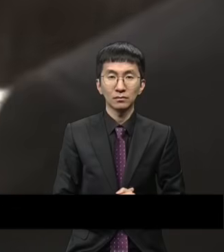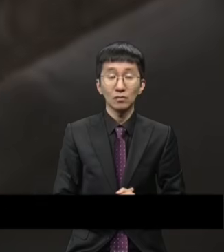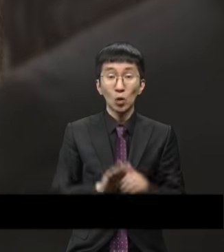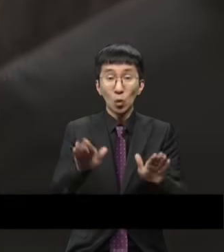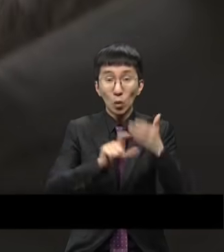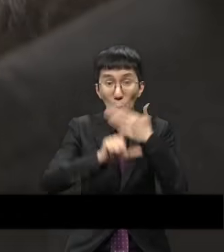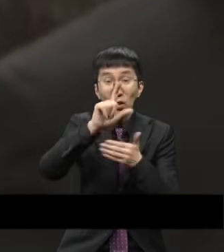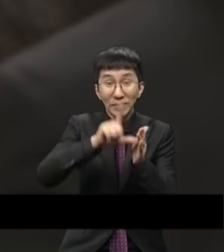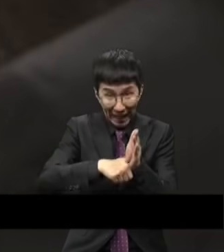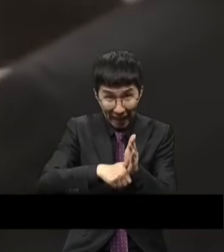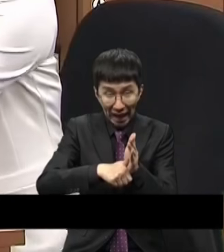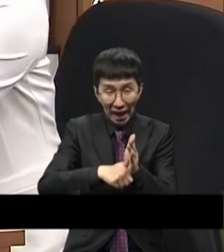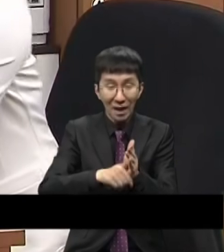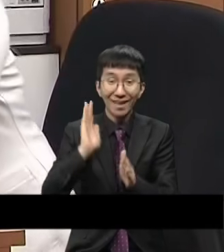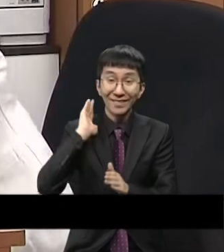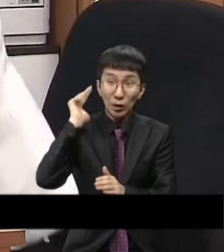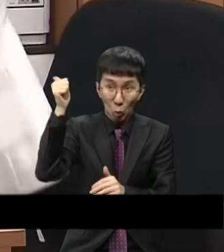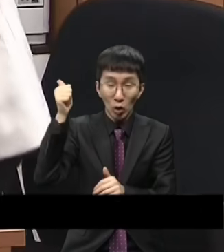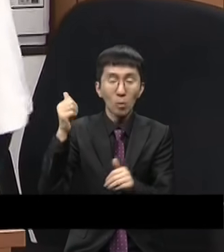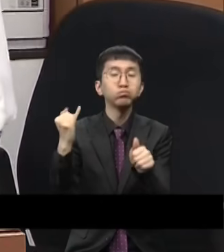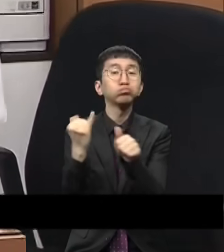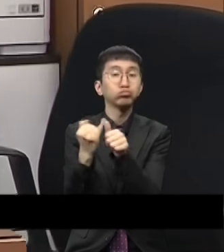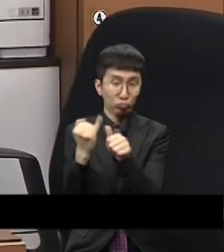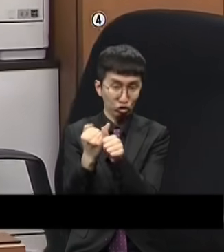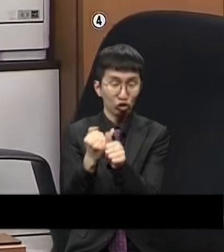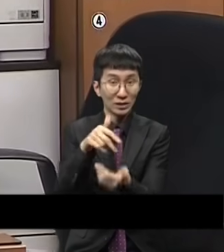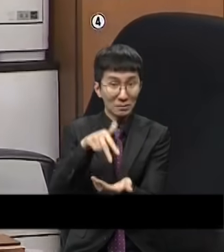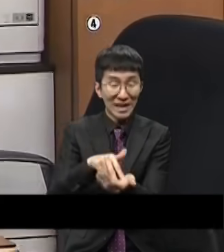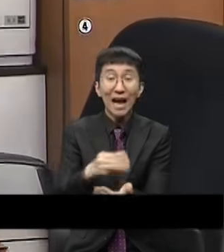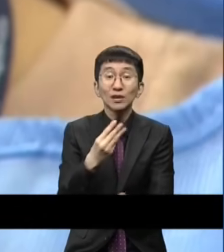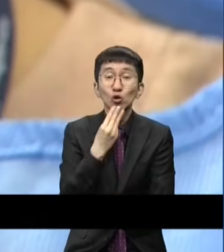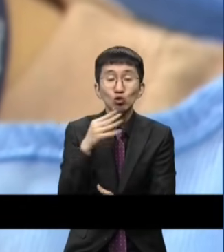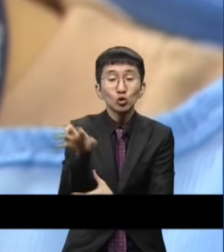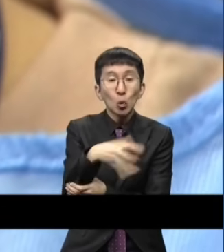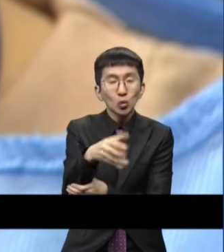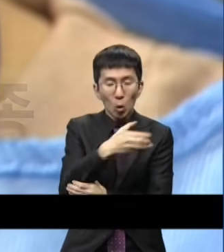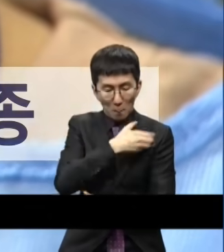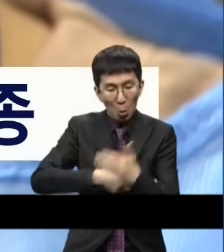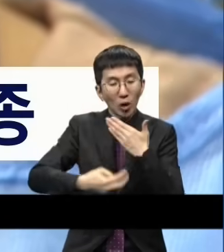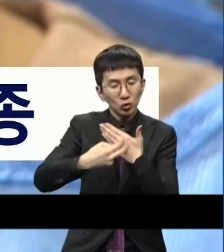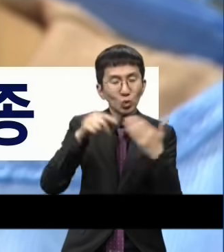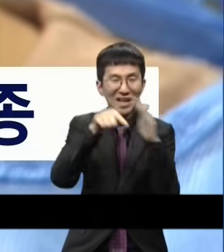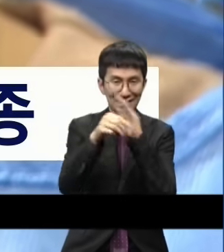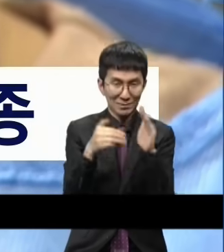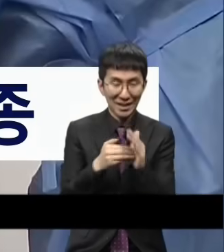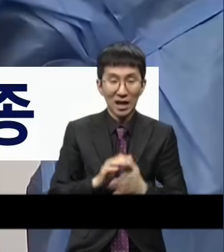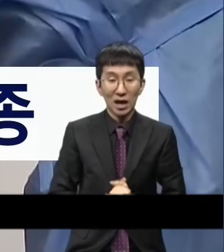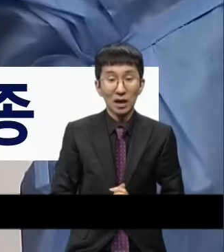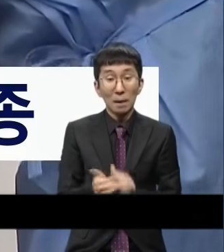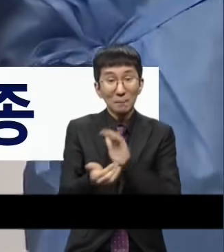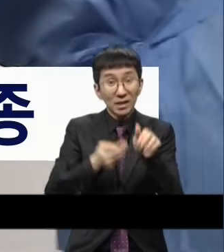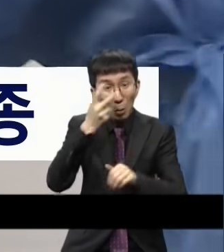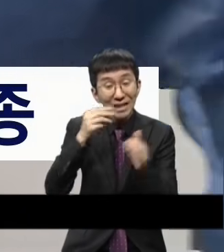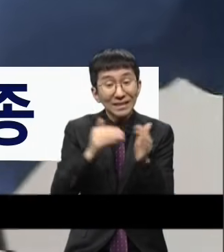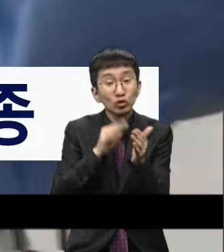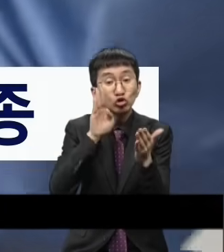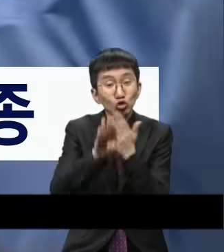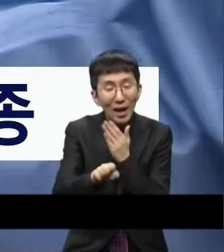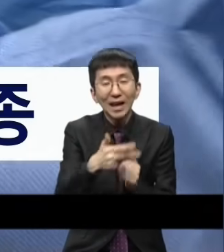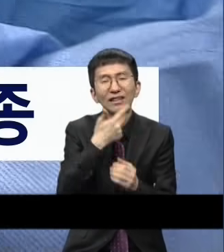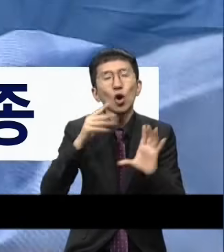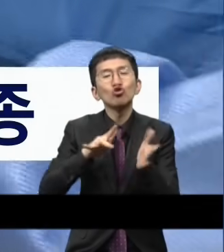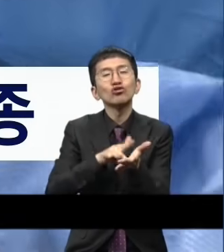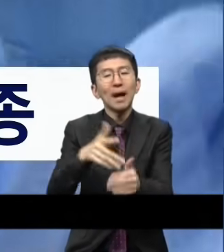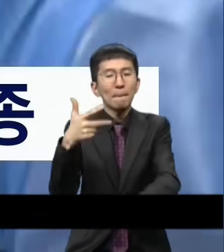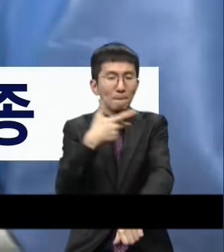오늘 오전 문재인 대통령이 김정숙 여사와 함께 서울 종로구 보건소를 찾았습니다. 예진을 마친 뒤 아스트라제네카